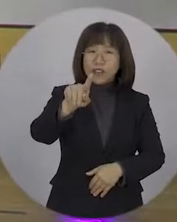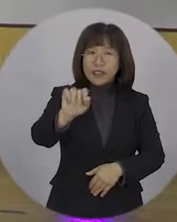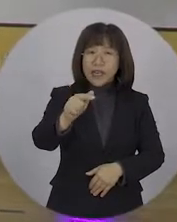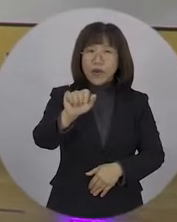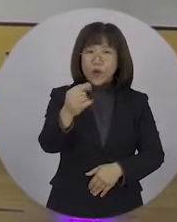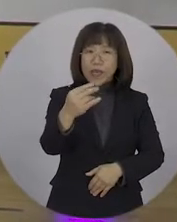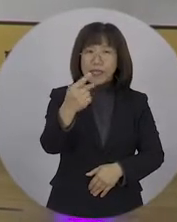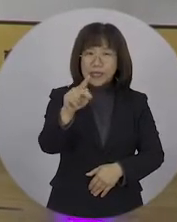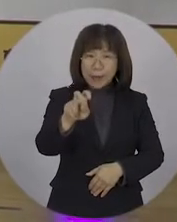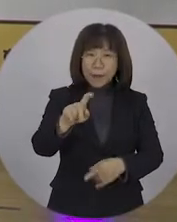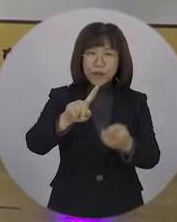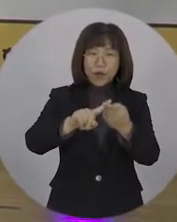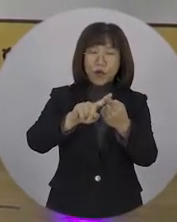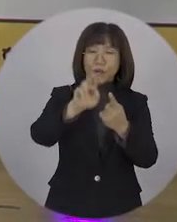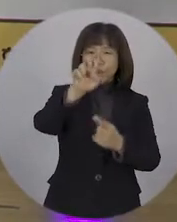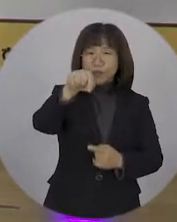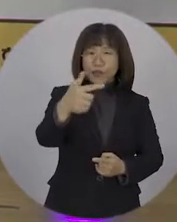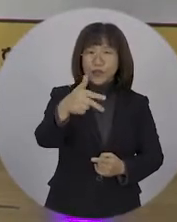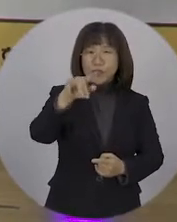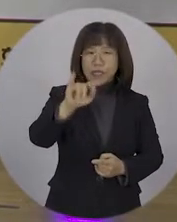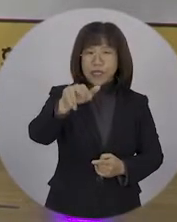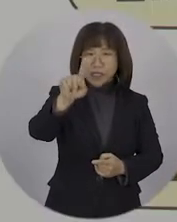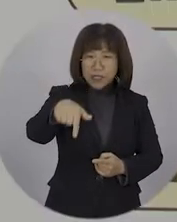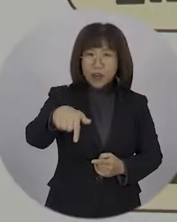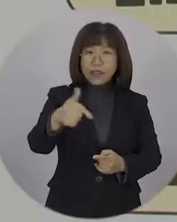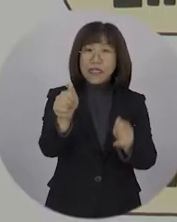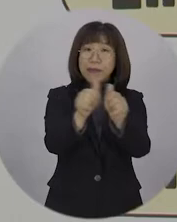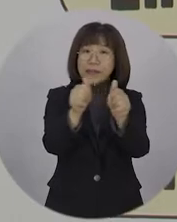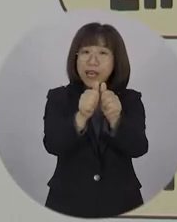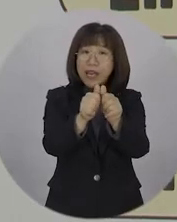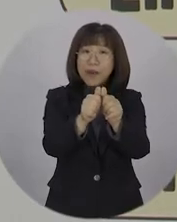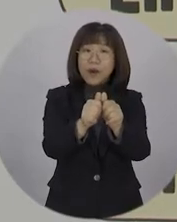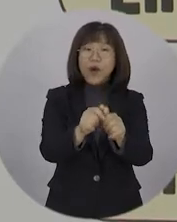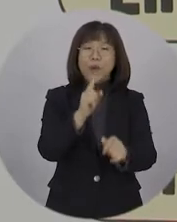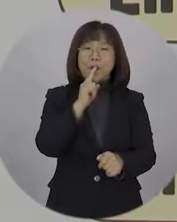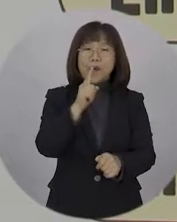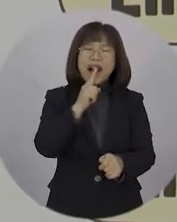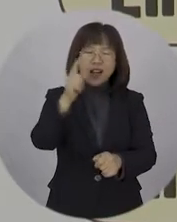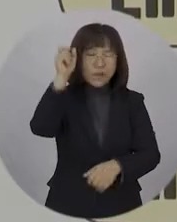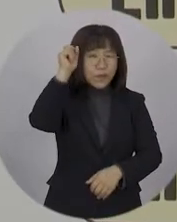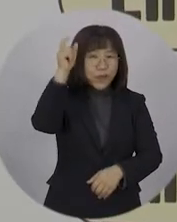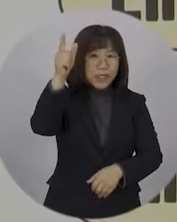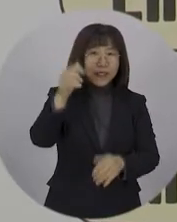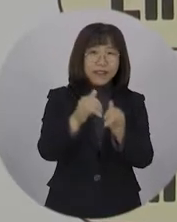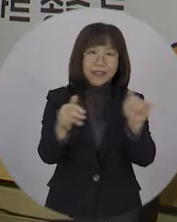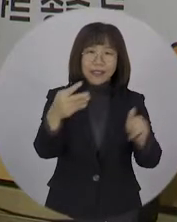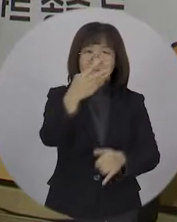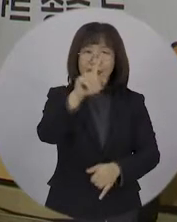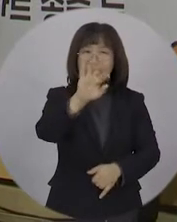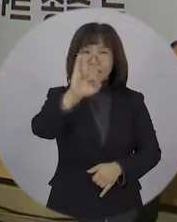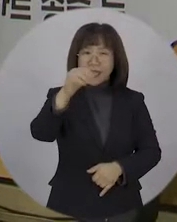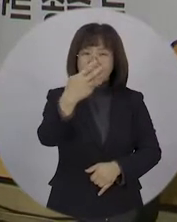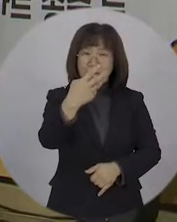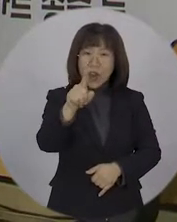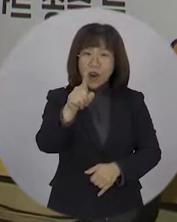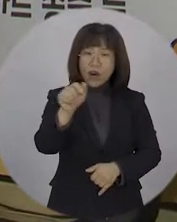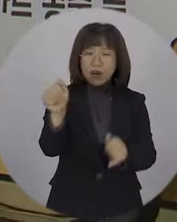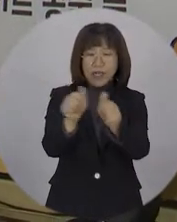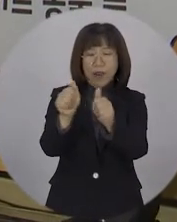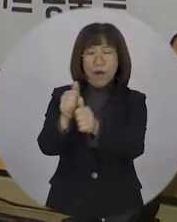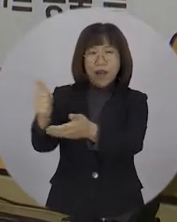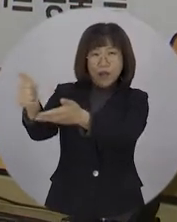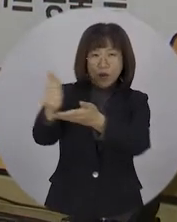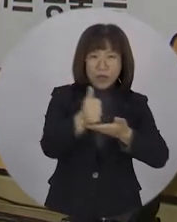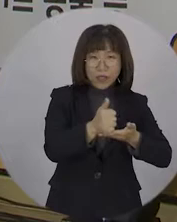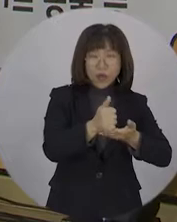회담, 문제적 남자 등 다양한 TV 프로그램에 출연한 방송인이자 언어 천재로도 유명한 타일러 라쉬가 강사로